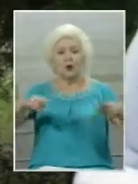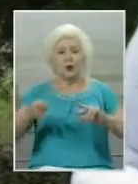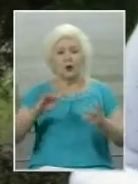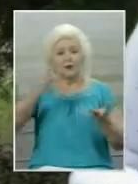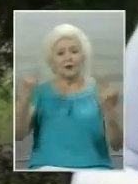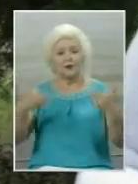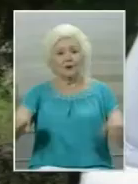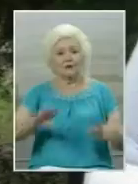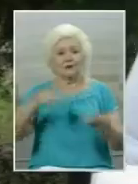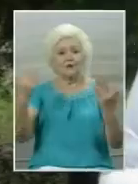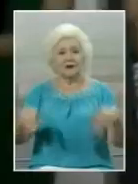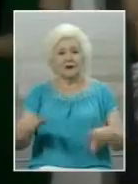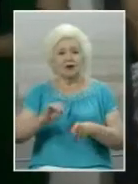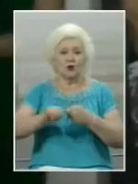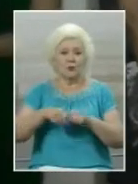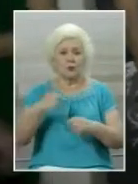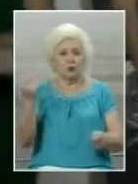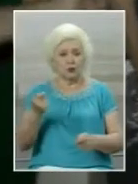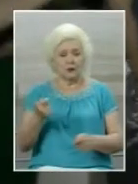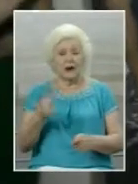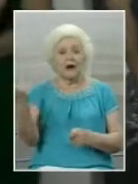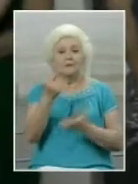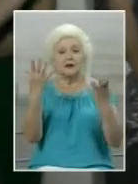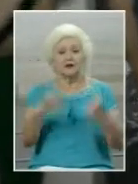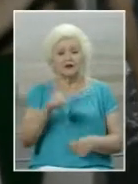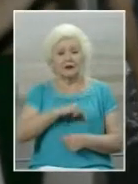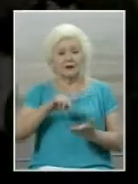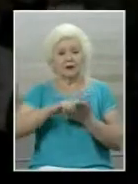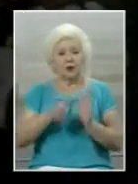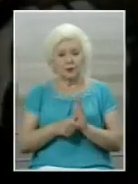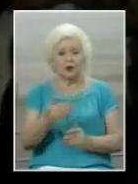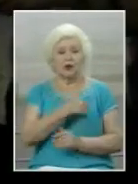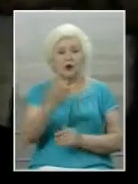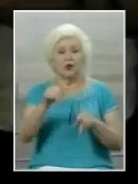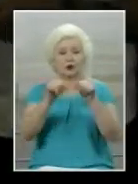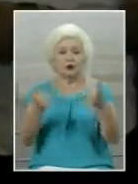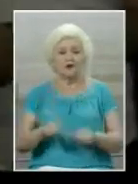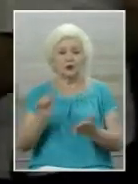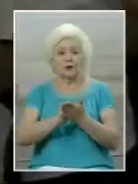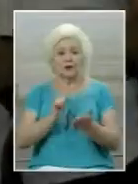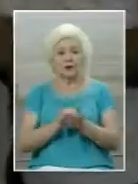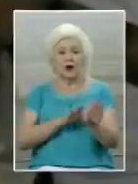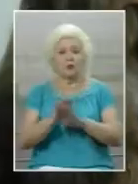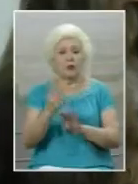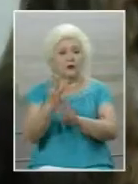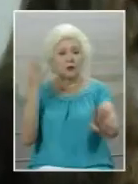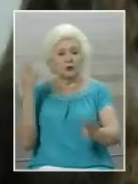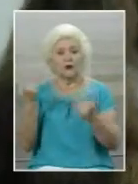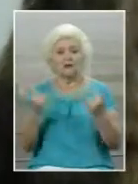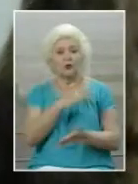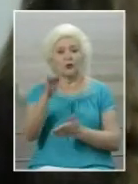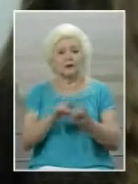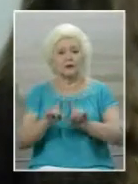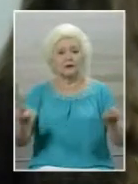замість втраченого або пошкодженого. Перший день роботи кабінету і охочих оформити документи – повний коридор. Сьогодні у